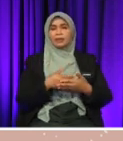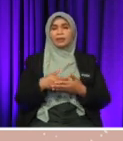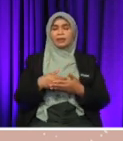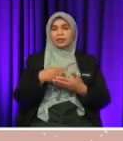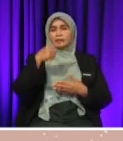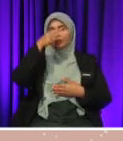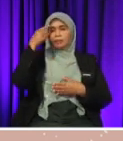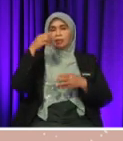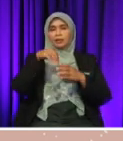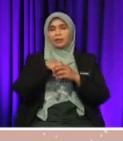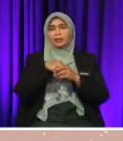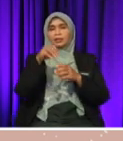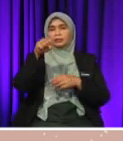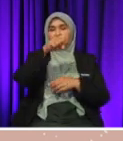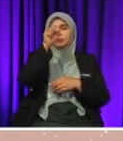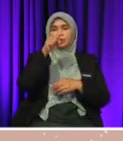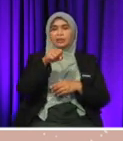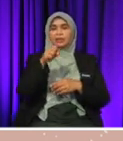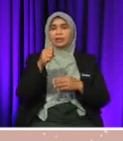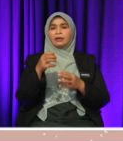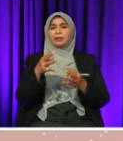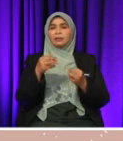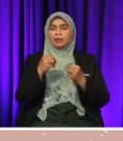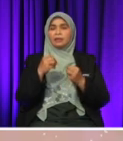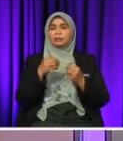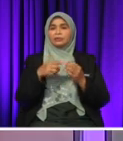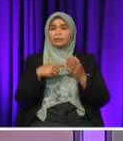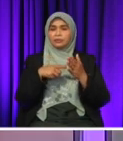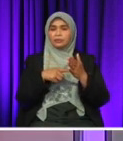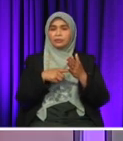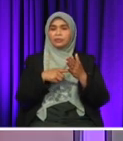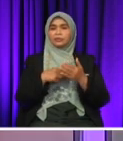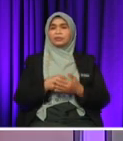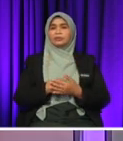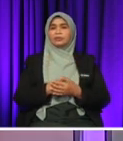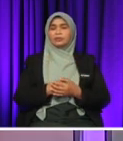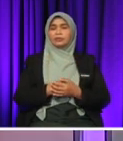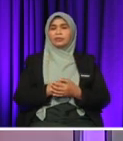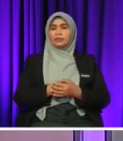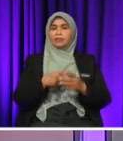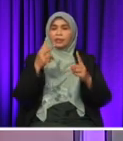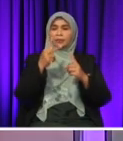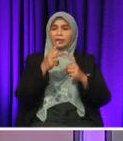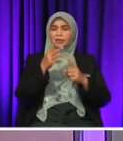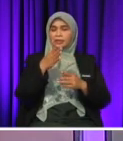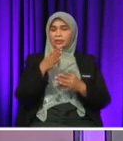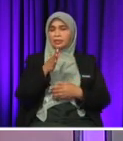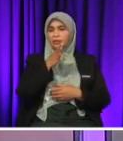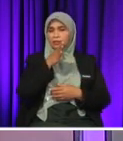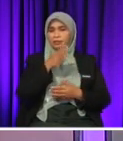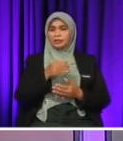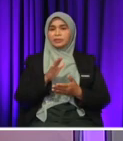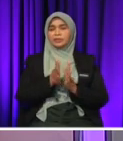dalam soal dan minta kritikan Sanjungan kepada ibunya kita ikut saja